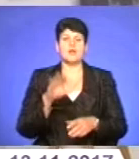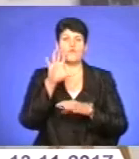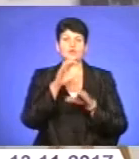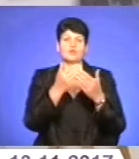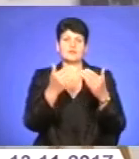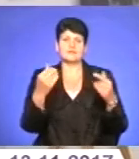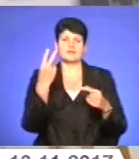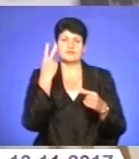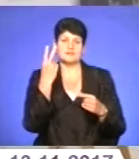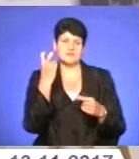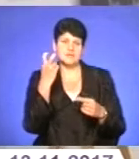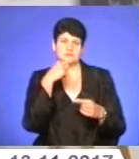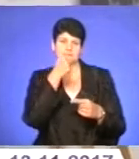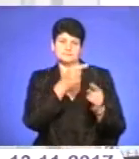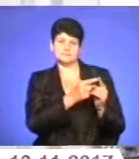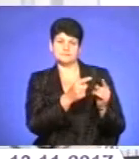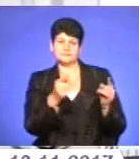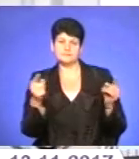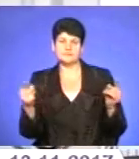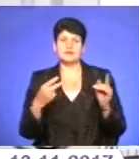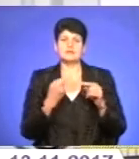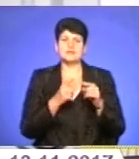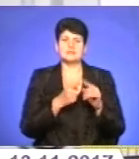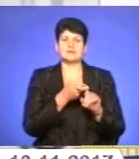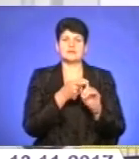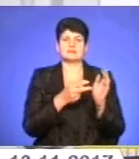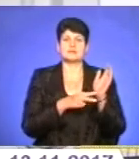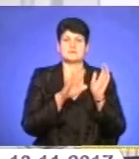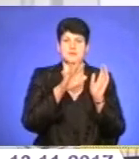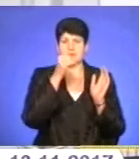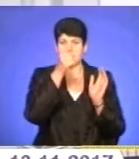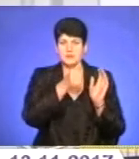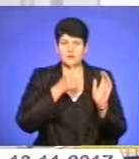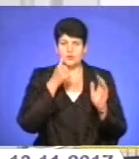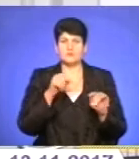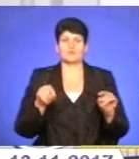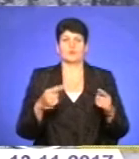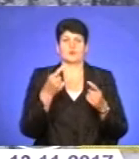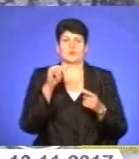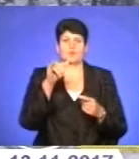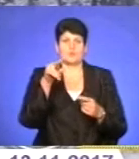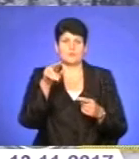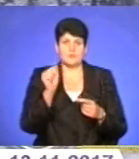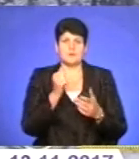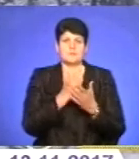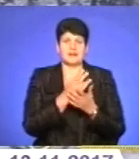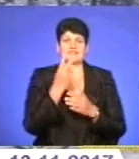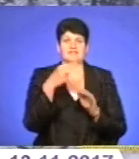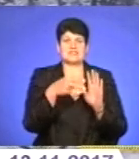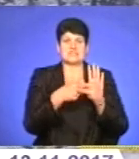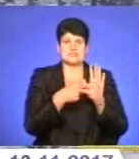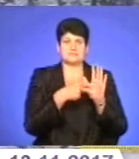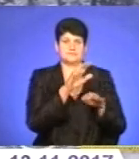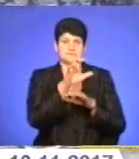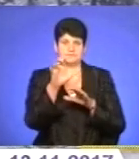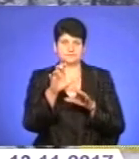Фотовиставка «2 століття, 1 війна» присвячена 75-й річниці створення Української повстанської армії. Містить 27 робіт.